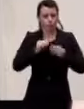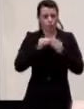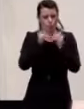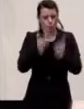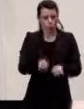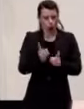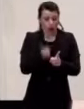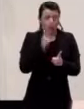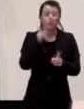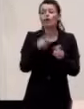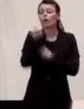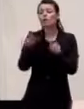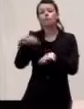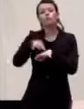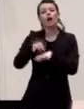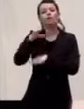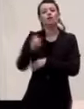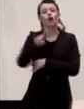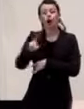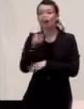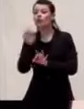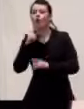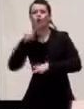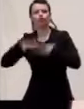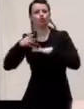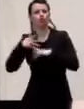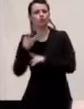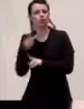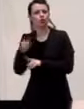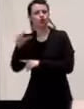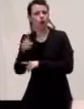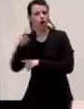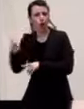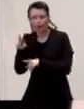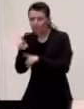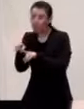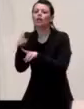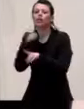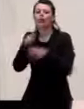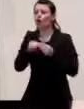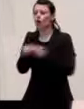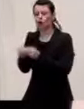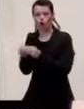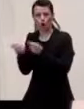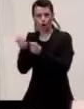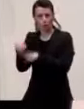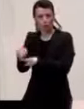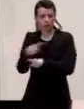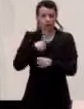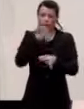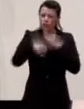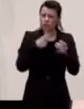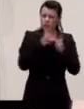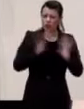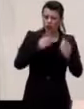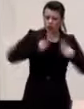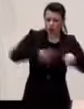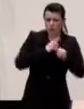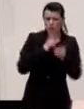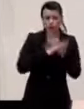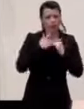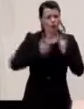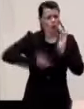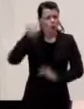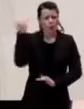ai pazienti Covid o sospetti Covid. Quindi abbiamo individuato una commissione di altissimo valore,